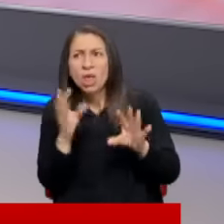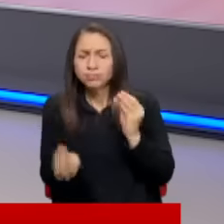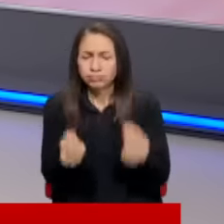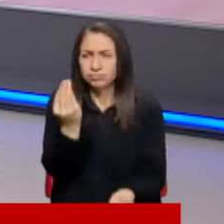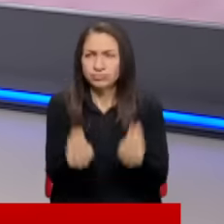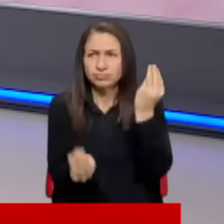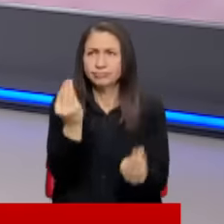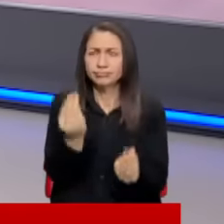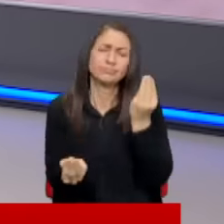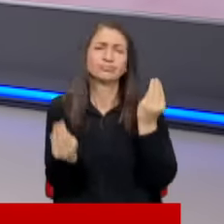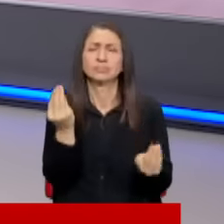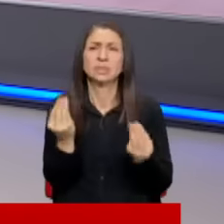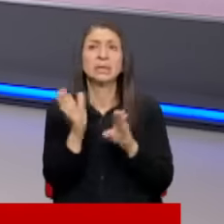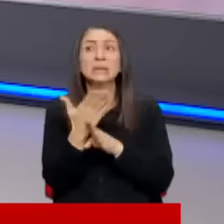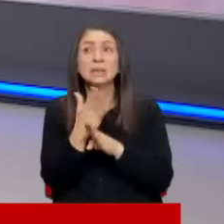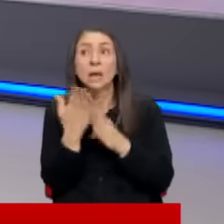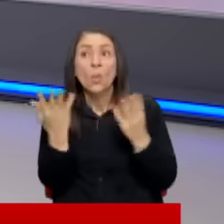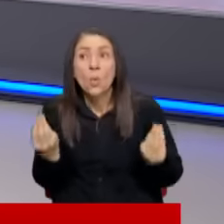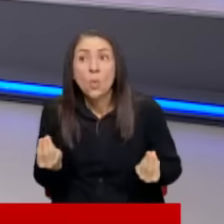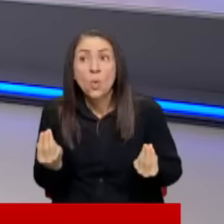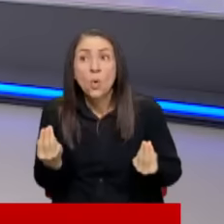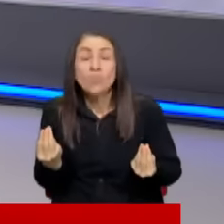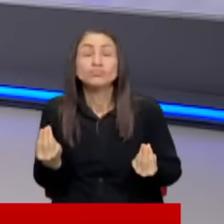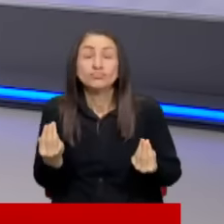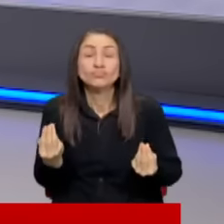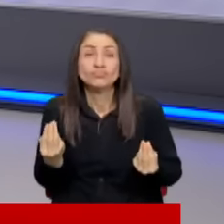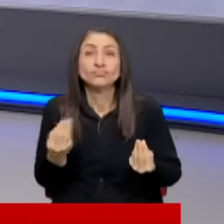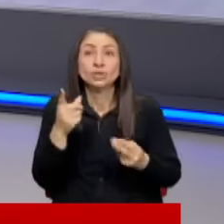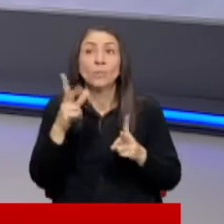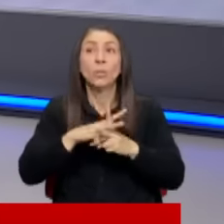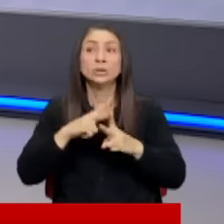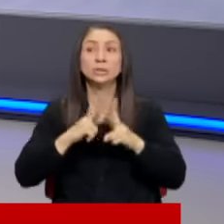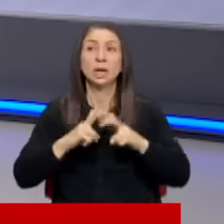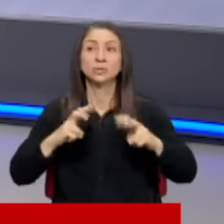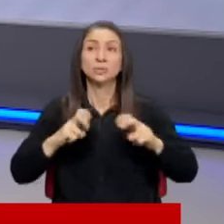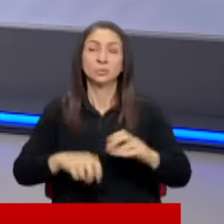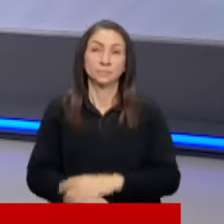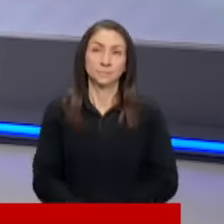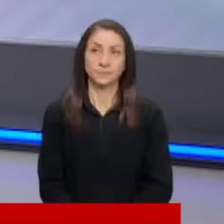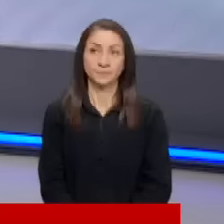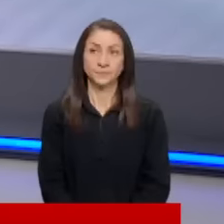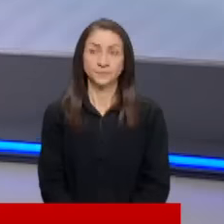bedenler vuruyor. Neden oluyor bu? İşte polis onu araştırıyor.